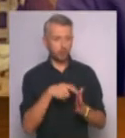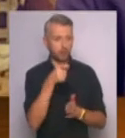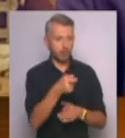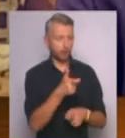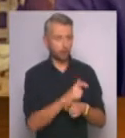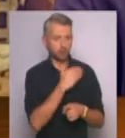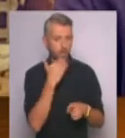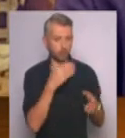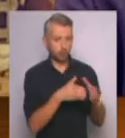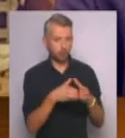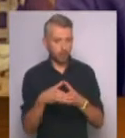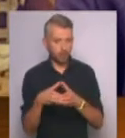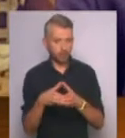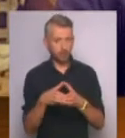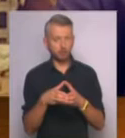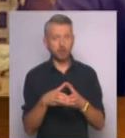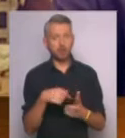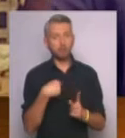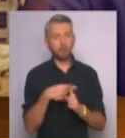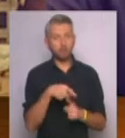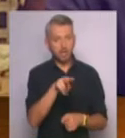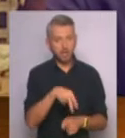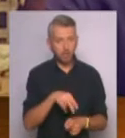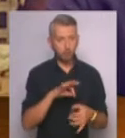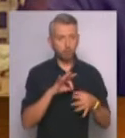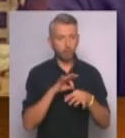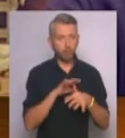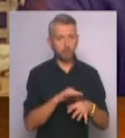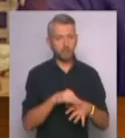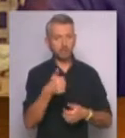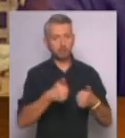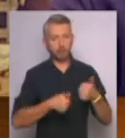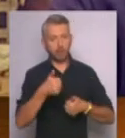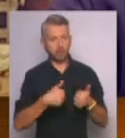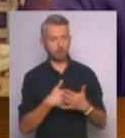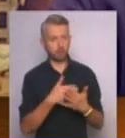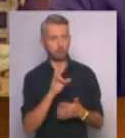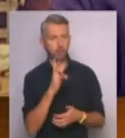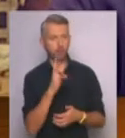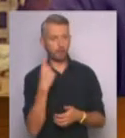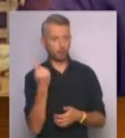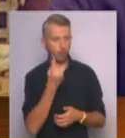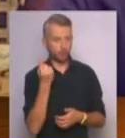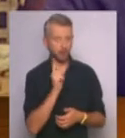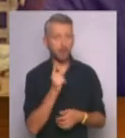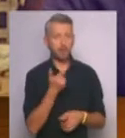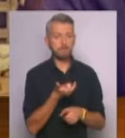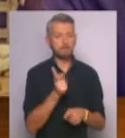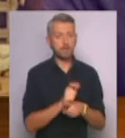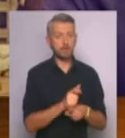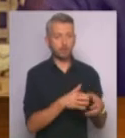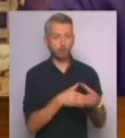команд. Паралельно проводився ще змагання, здається, в Миколаївській області, але більшість команд